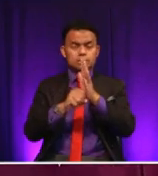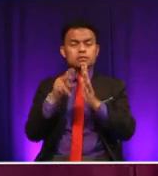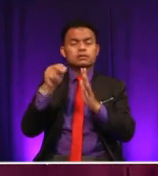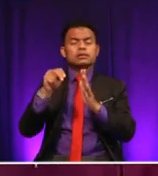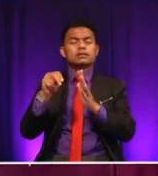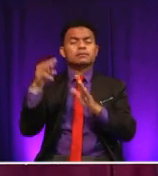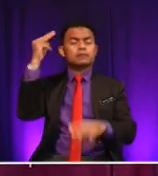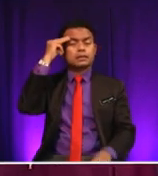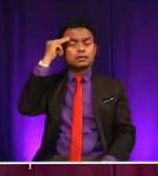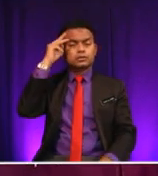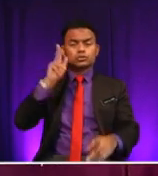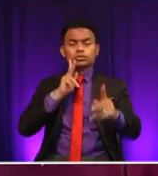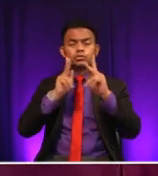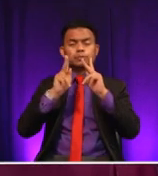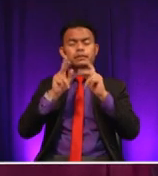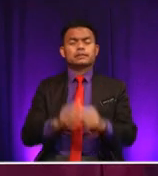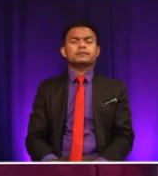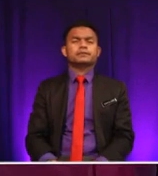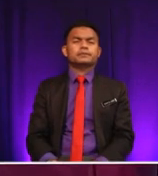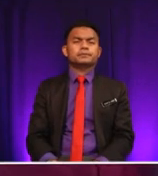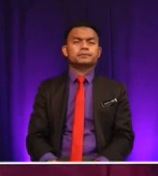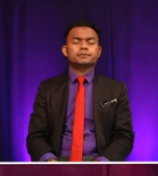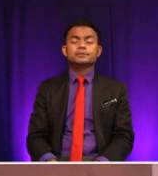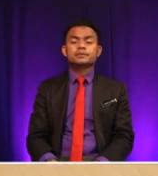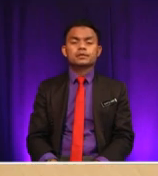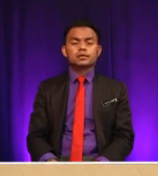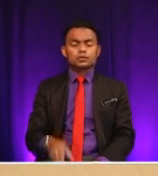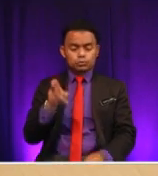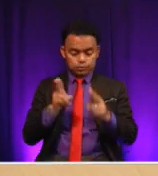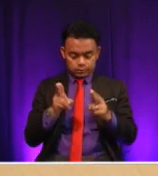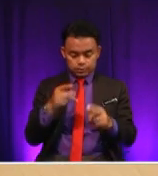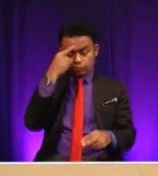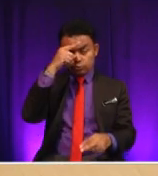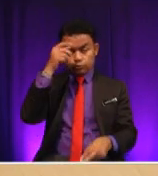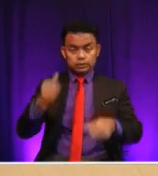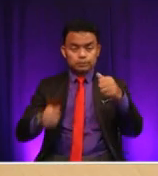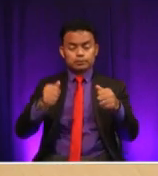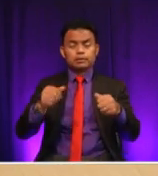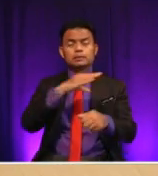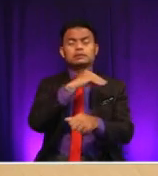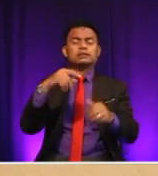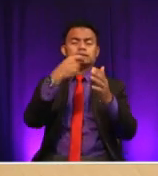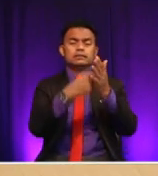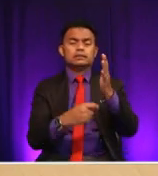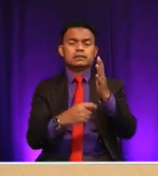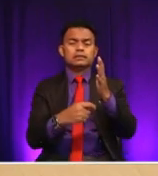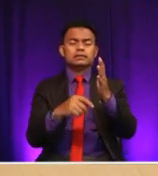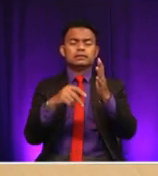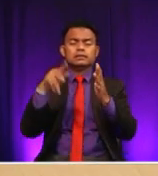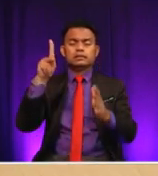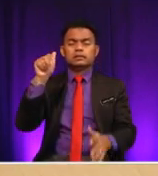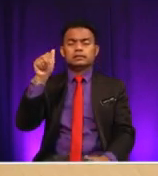mana beliau sebut kritikan sastra dia merupakan suatu usaha mempertimbang dan menilai karya sastra secara jujur dan